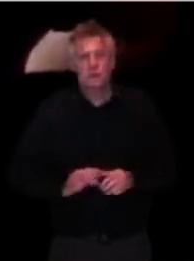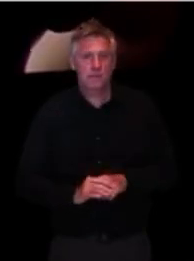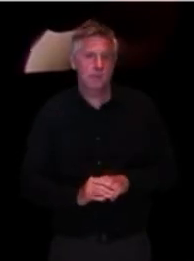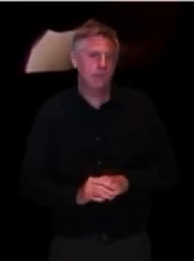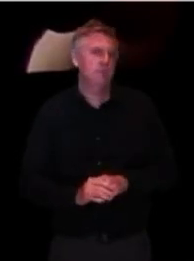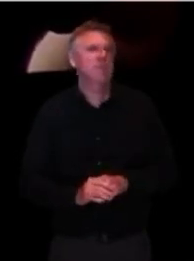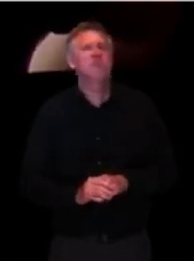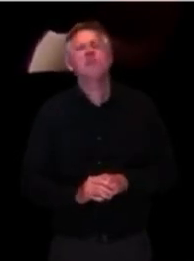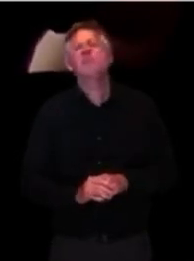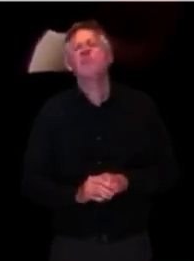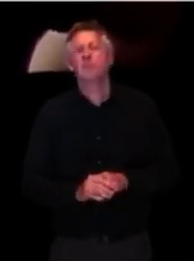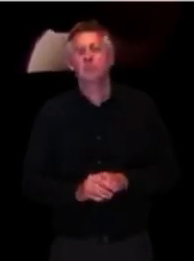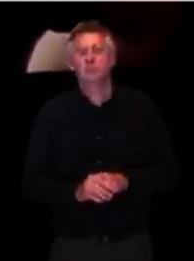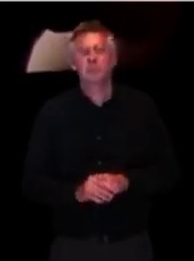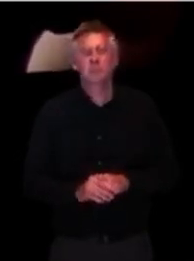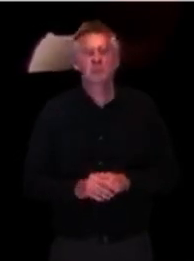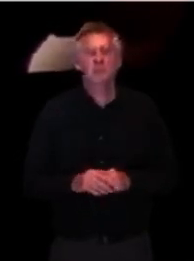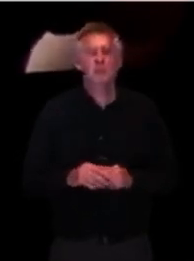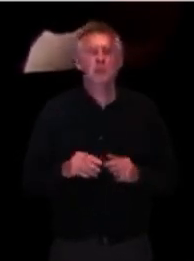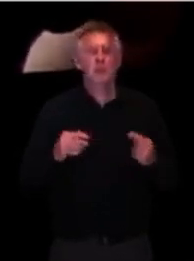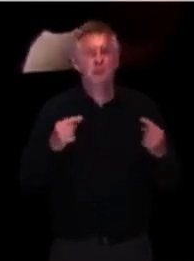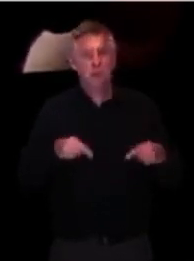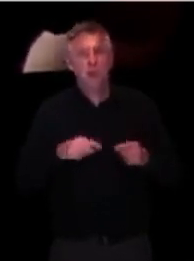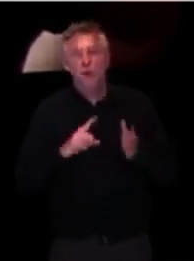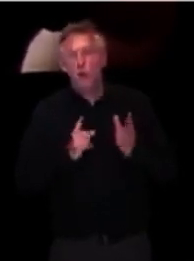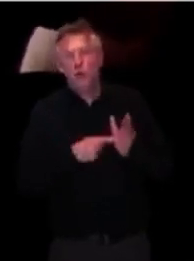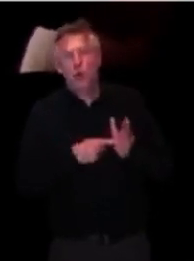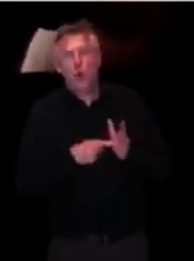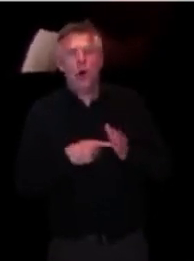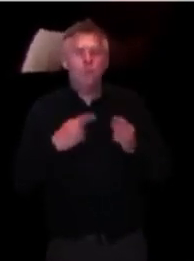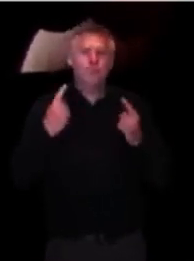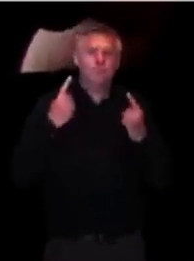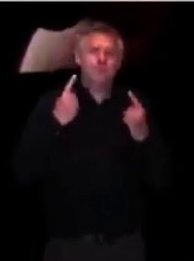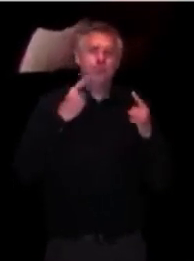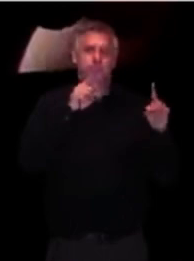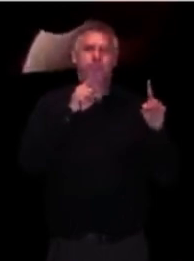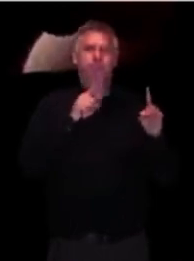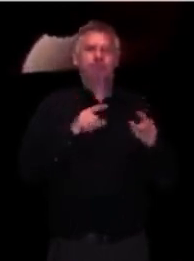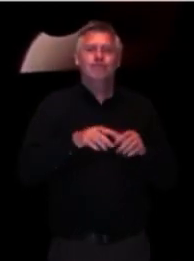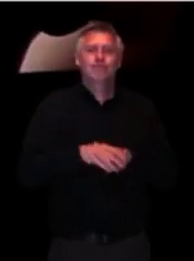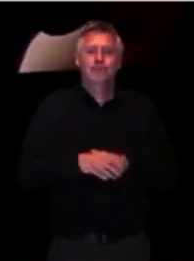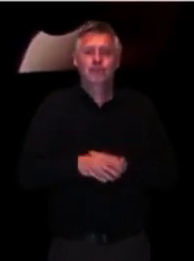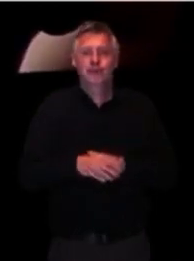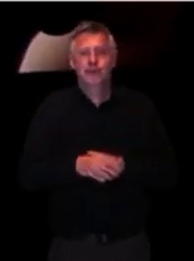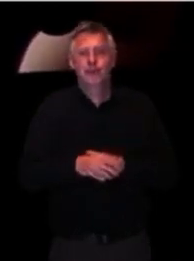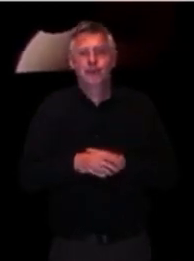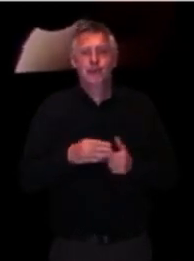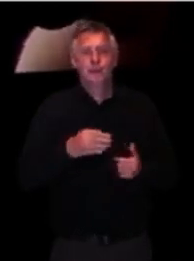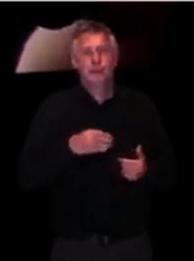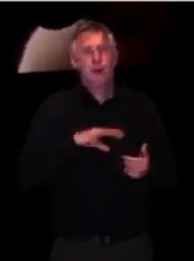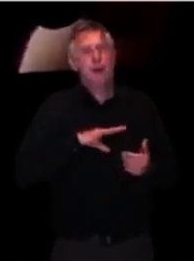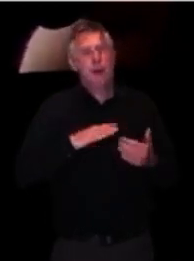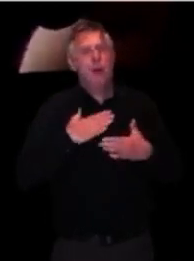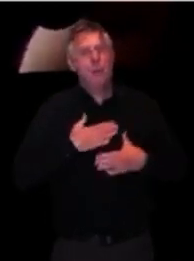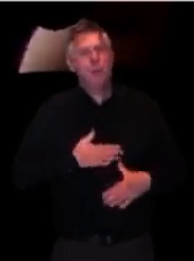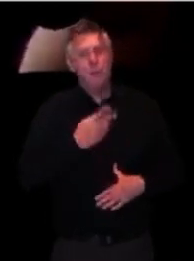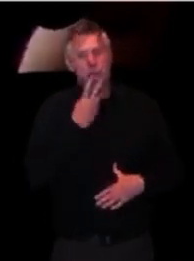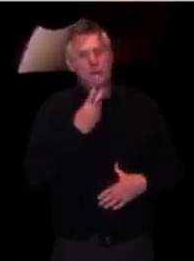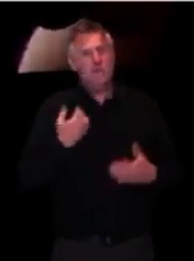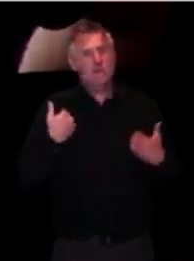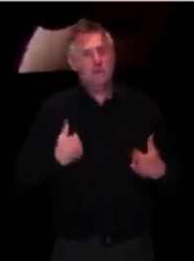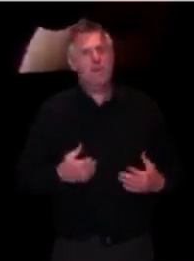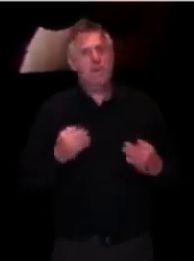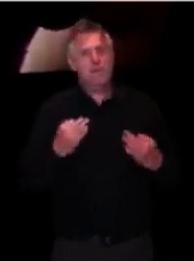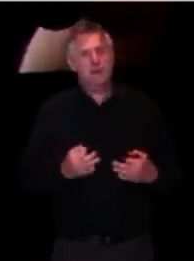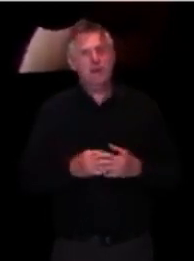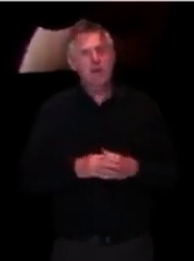il favorise l'expression du droit à la dissidence exercée de manière civilisée l'opposition politique